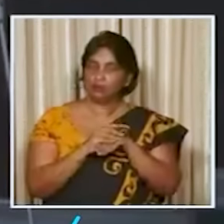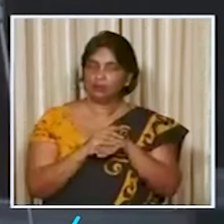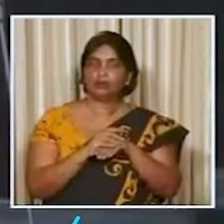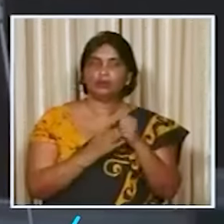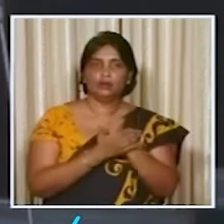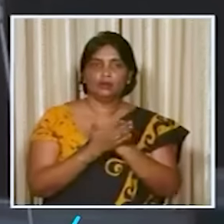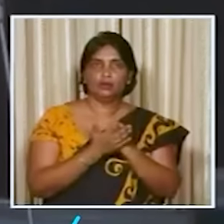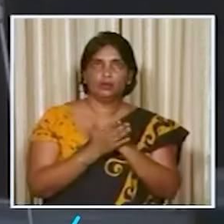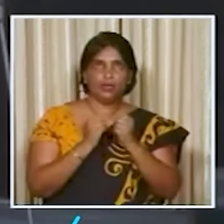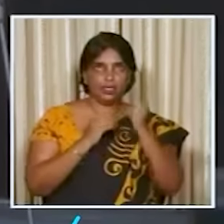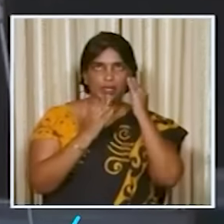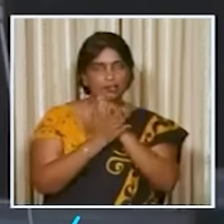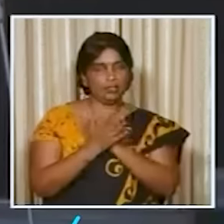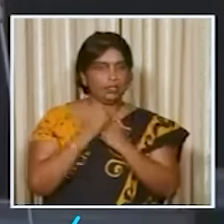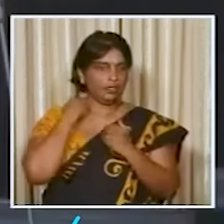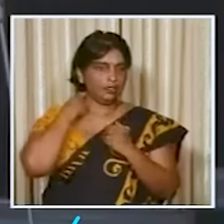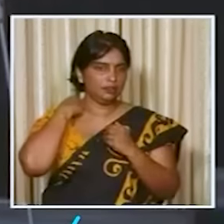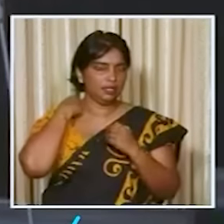කිසිම දේශපාලන පක්ෂයකට නැහැ.